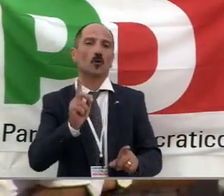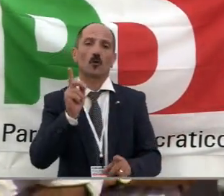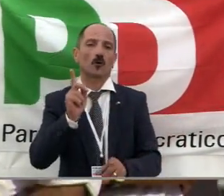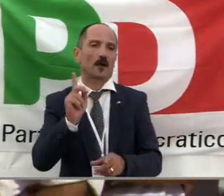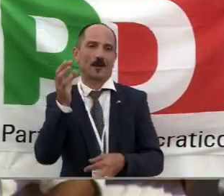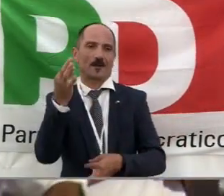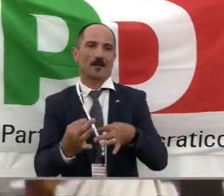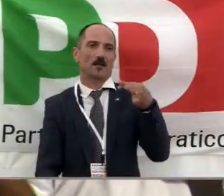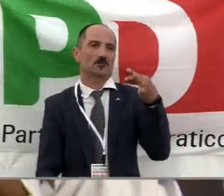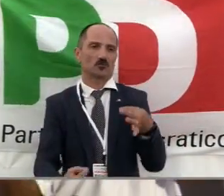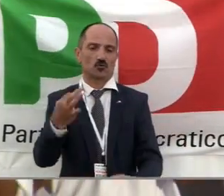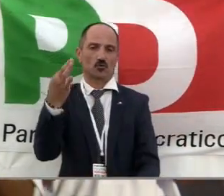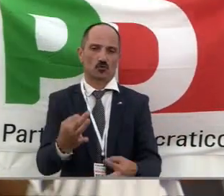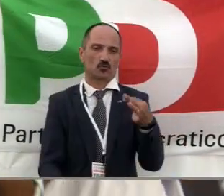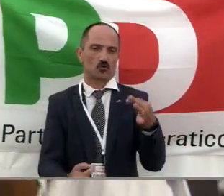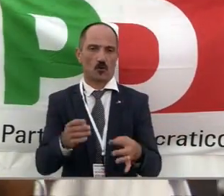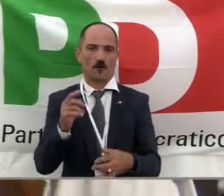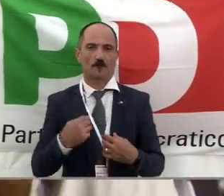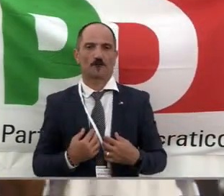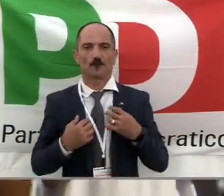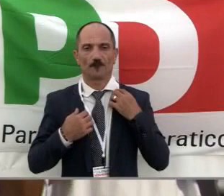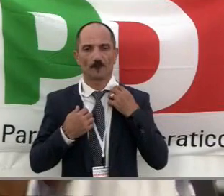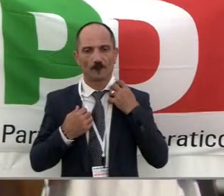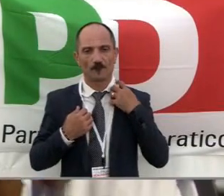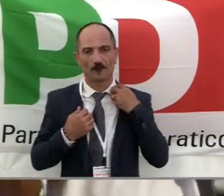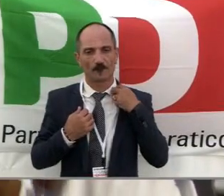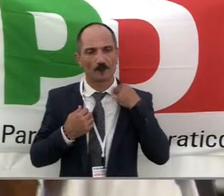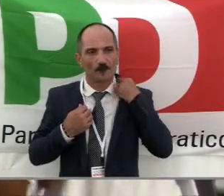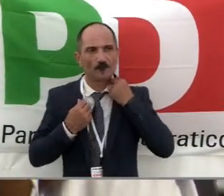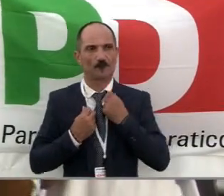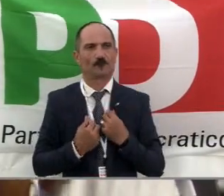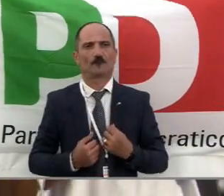ingiustizia, ingiustizia.